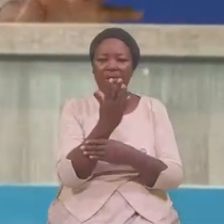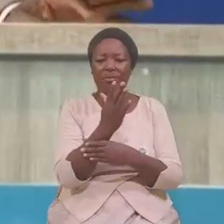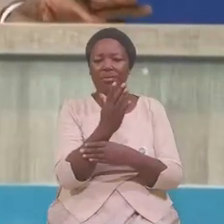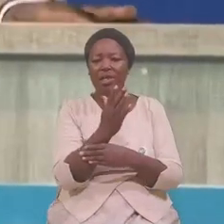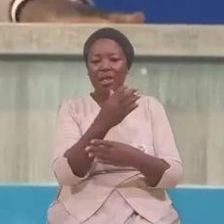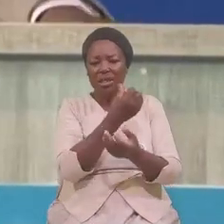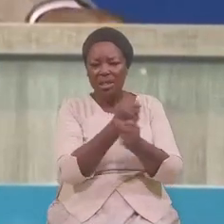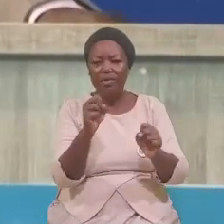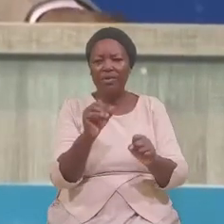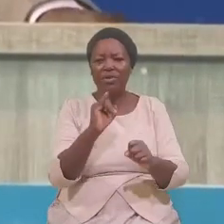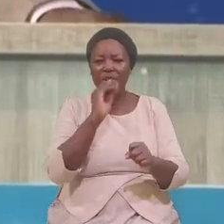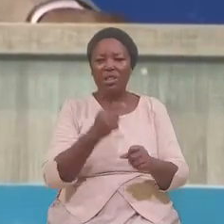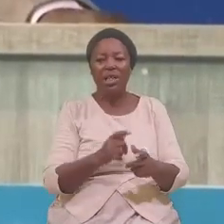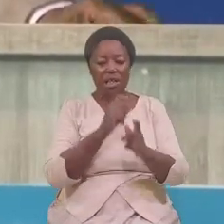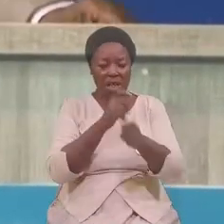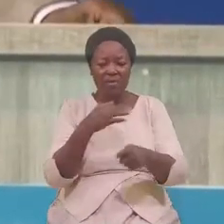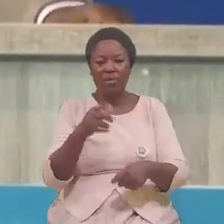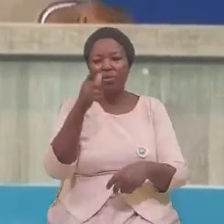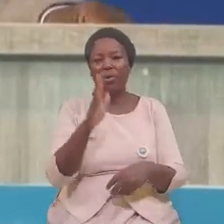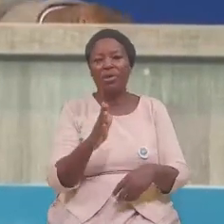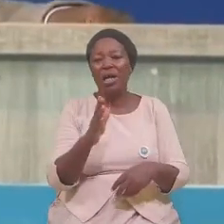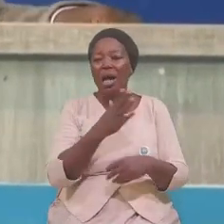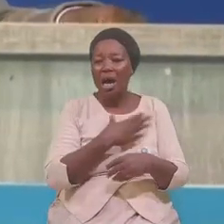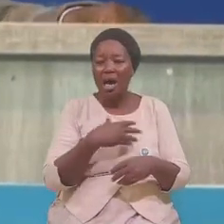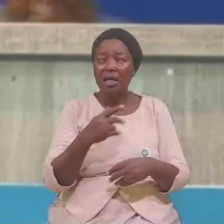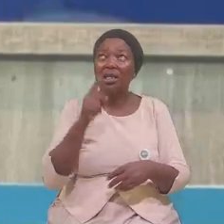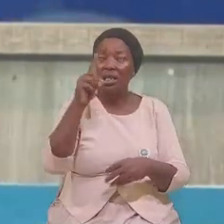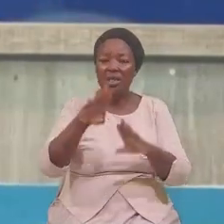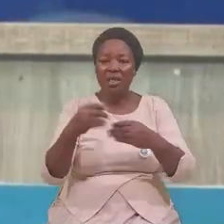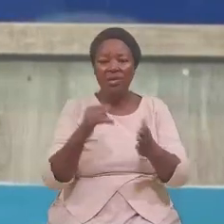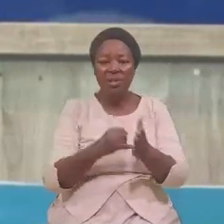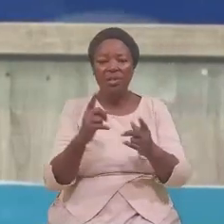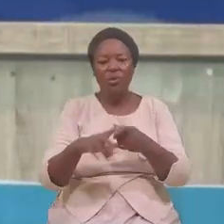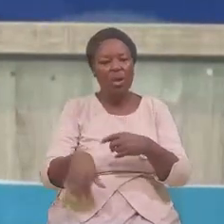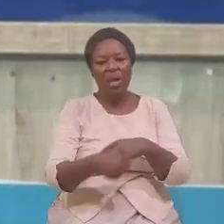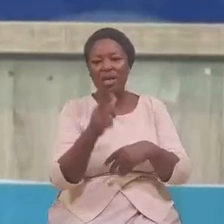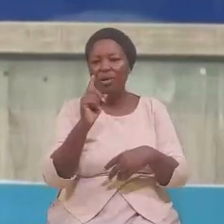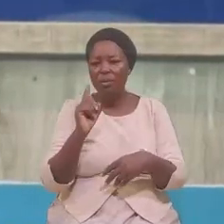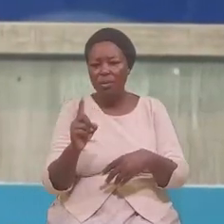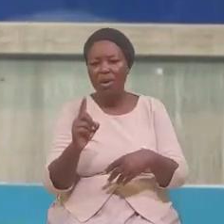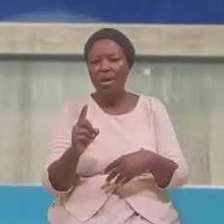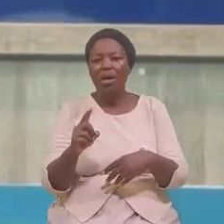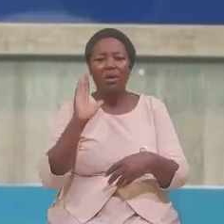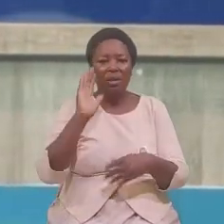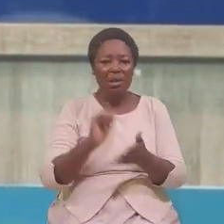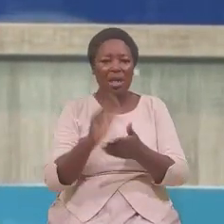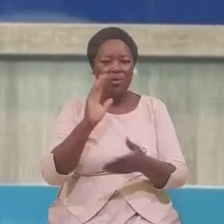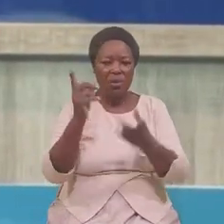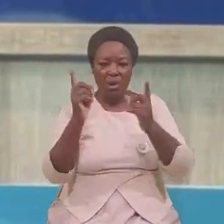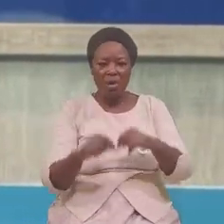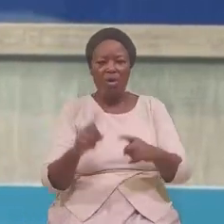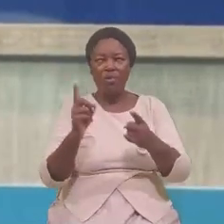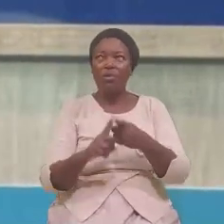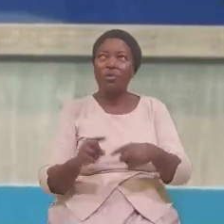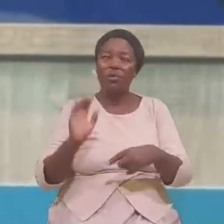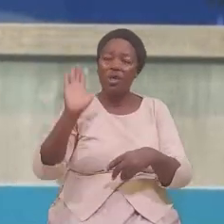salut est le don de Dieu. Et il le donne à quiconque viendra à lui. Où es-tu?